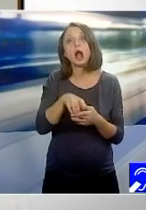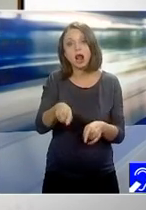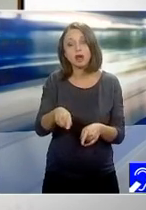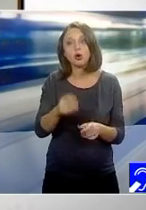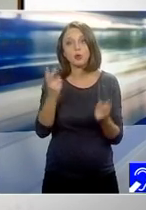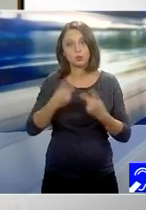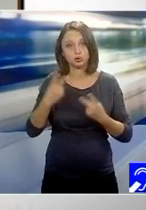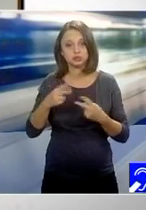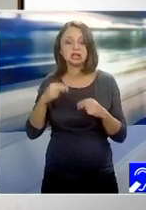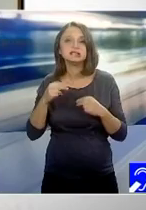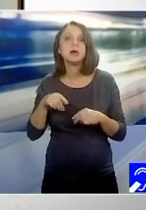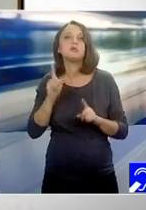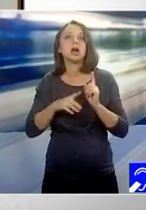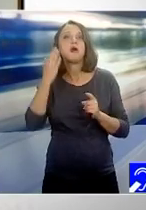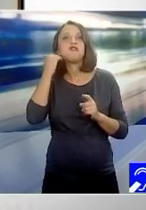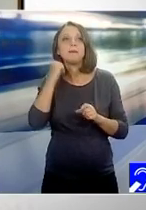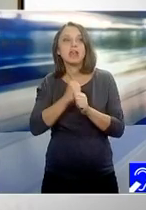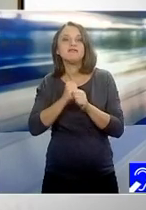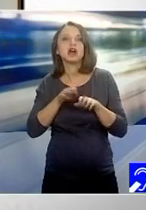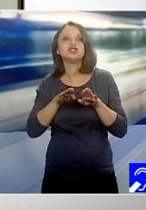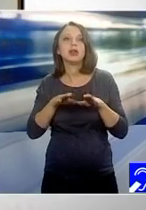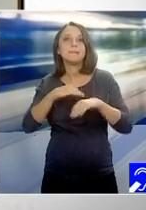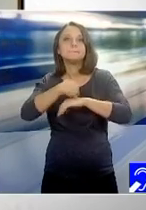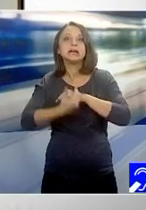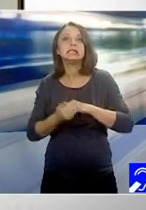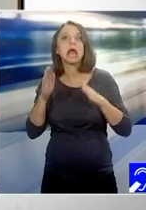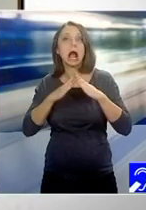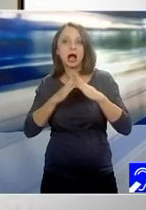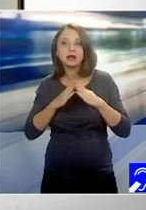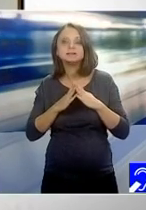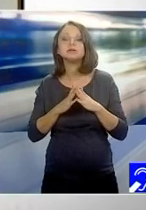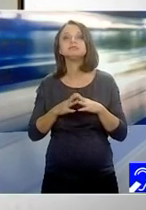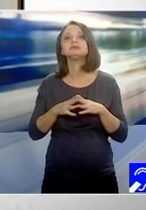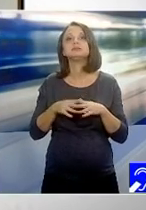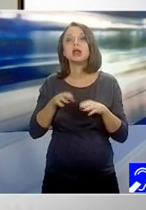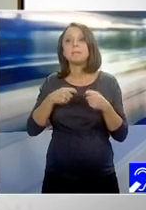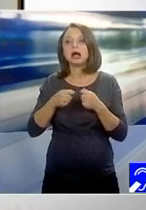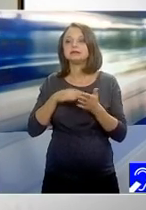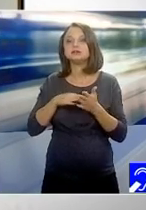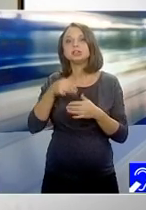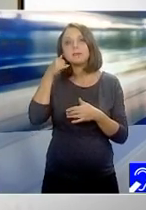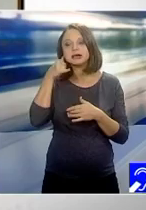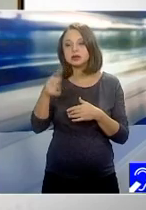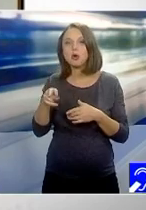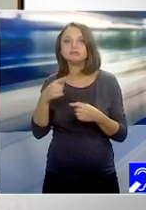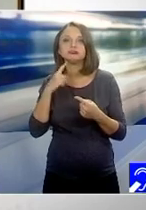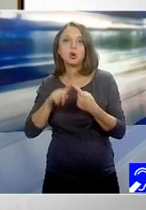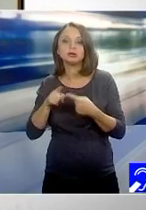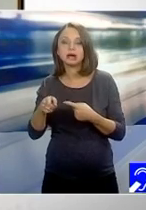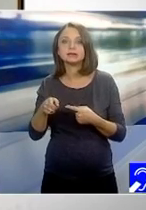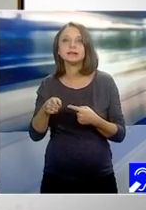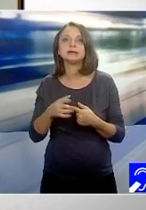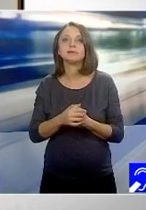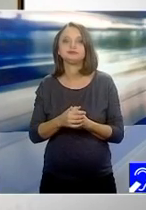acasă, supermarketul trebuie să o contacteze și să vadă dacă se deci poate... locale. Locale. Nu